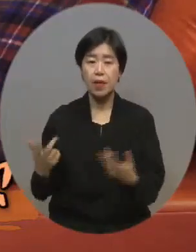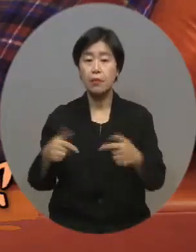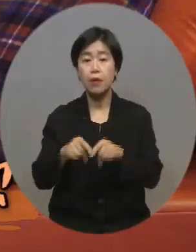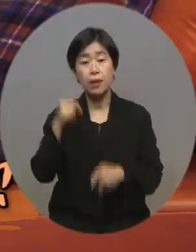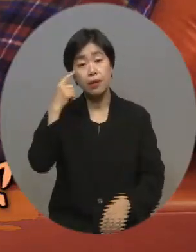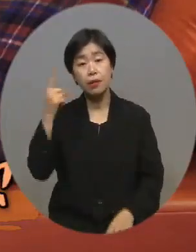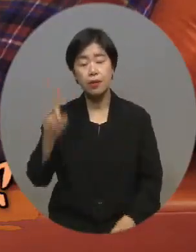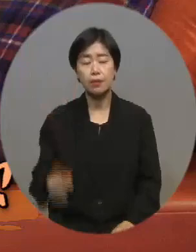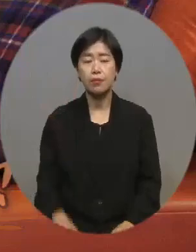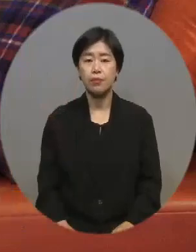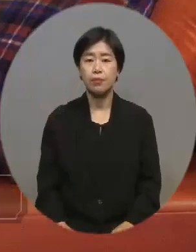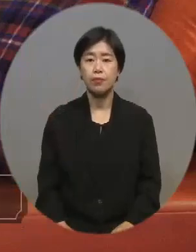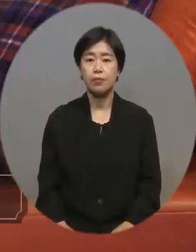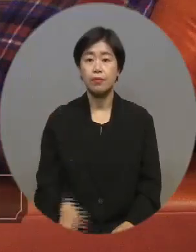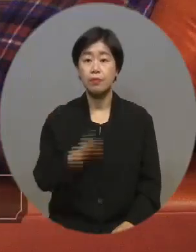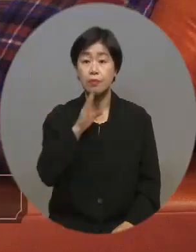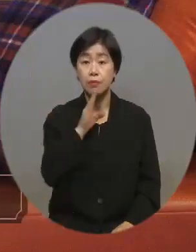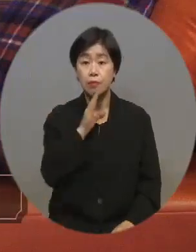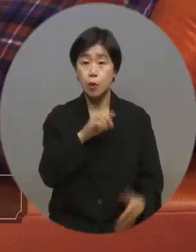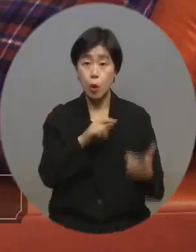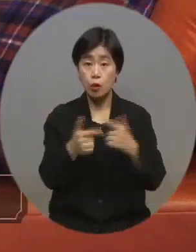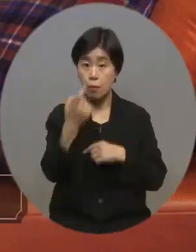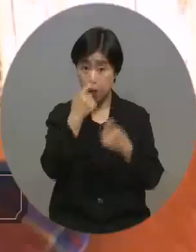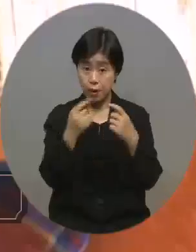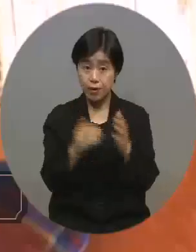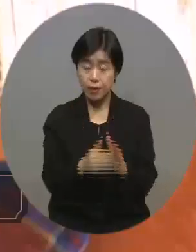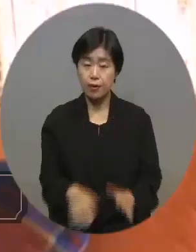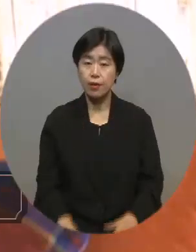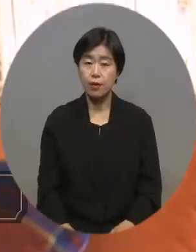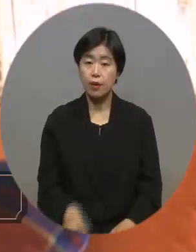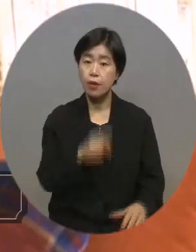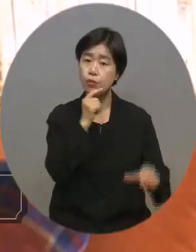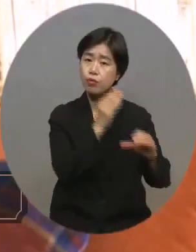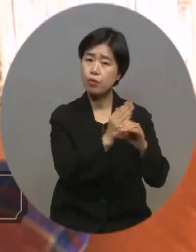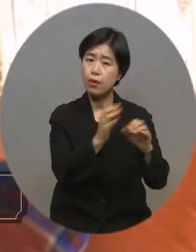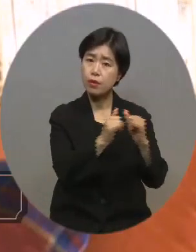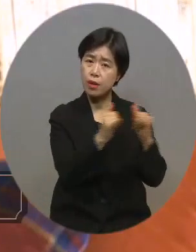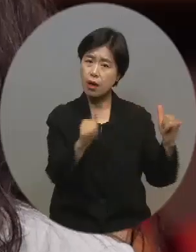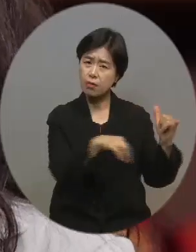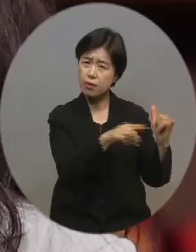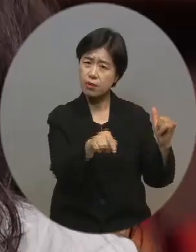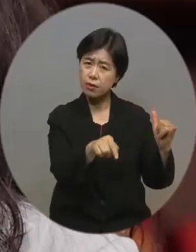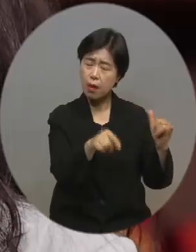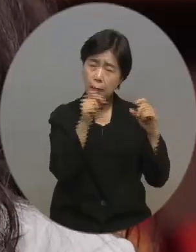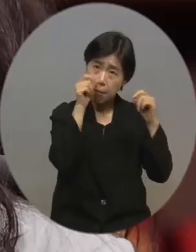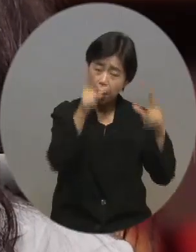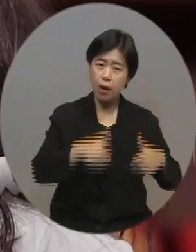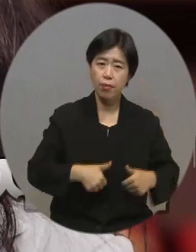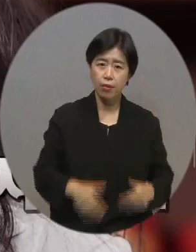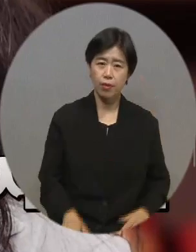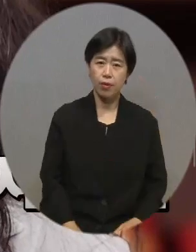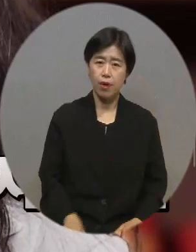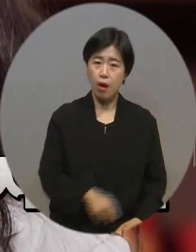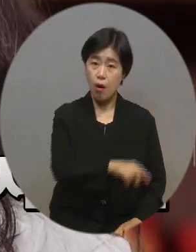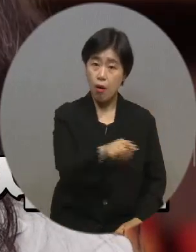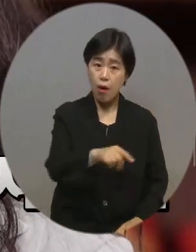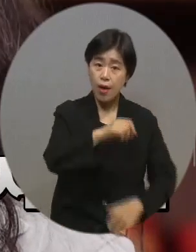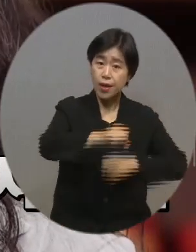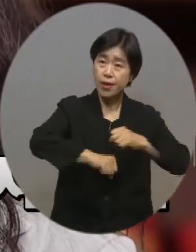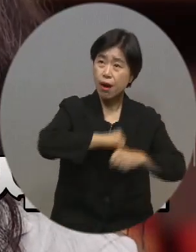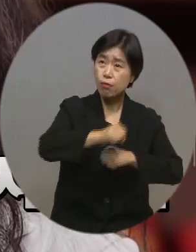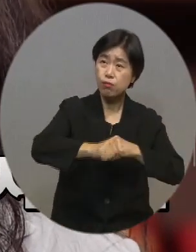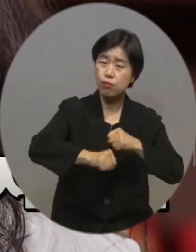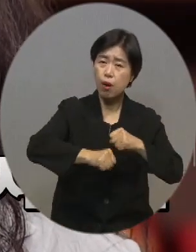어떠셨어요? 진짜 많은 걸 저도 배웠고 북한 사람들이 알아야 돼요. 북한 사람들은 자기들이 지금 자유를 못